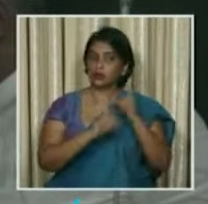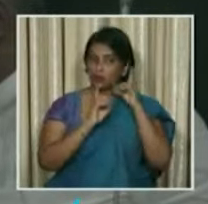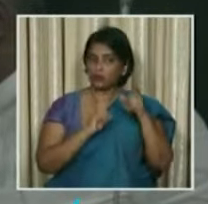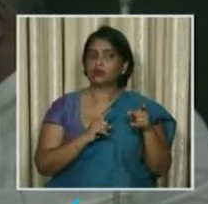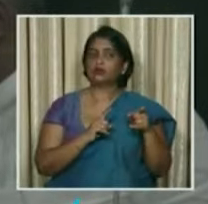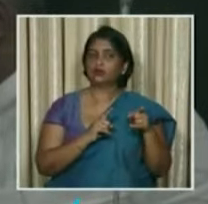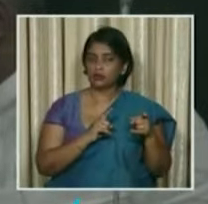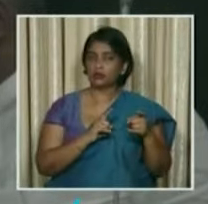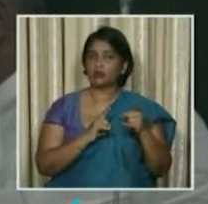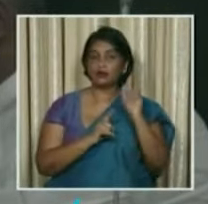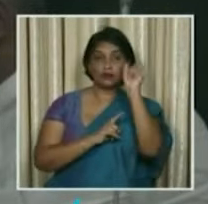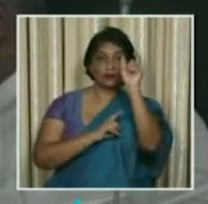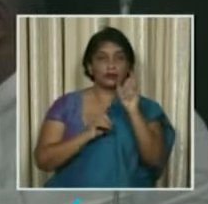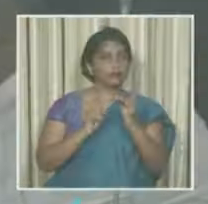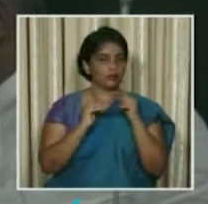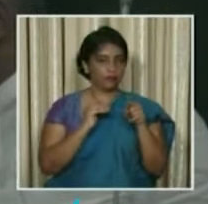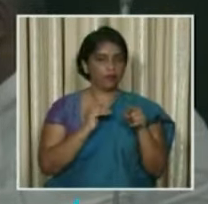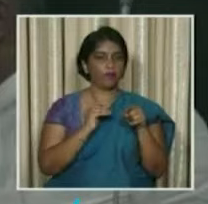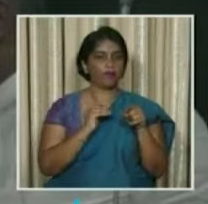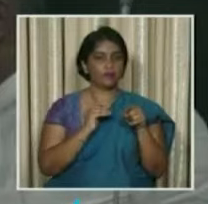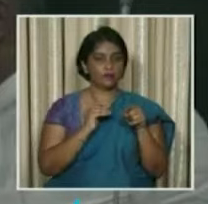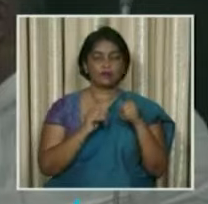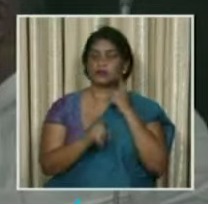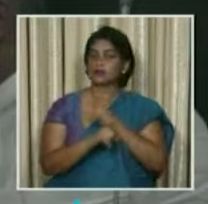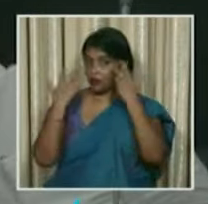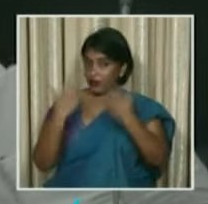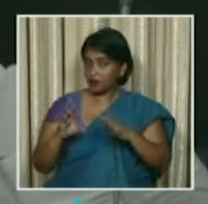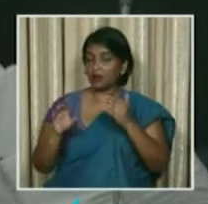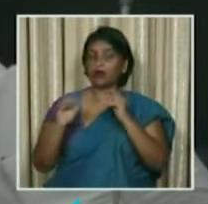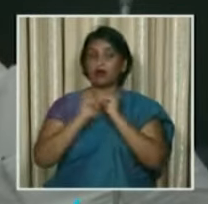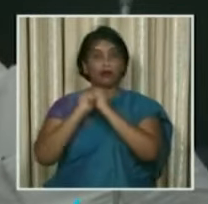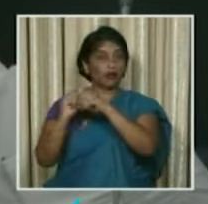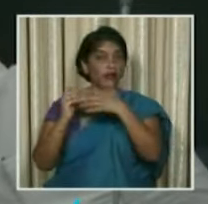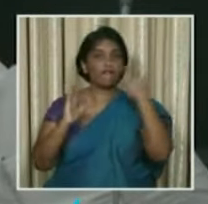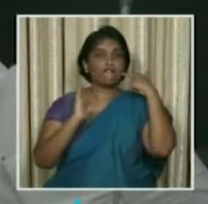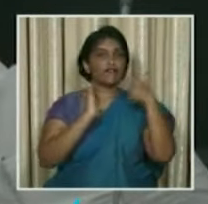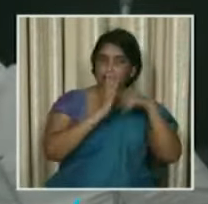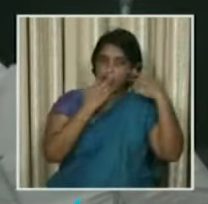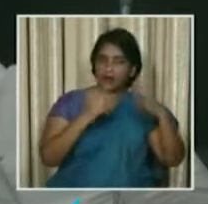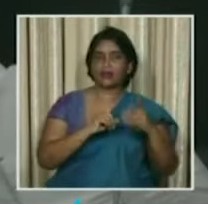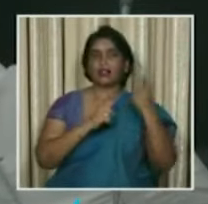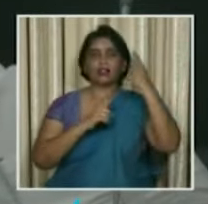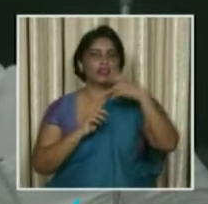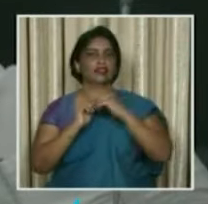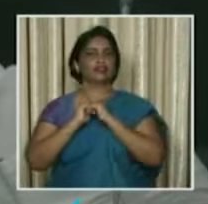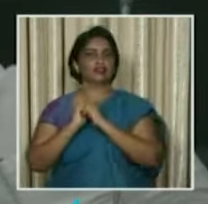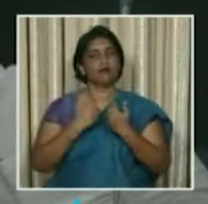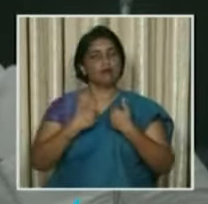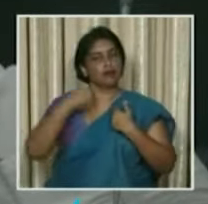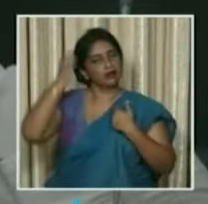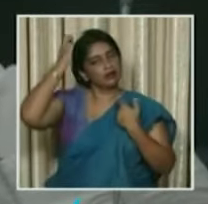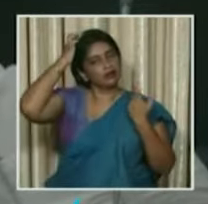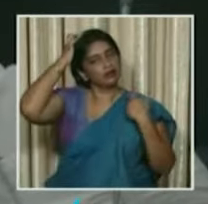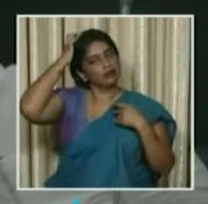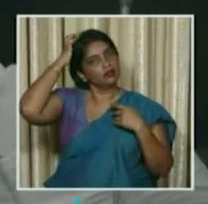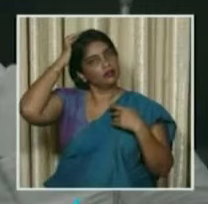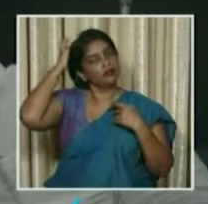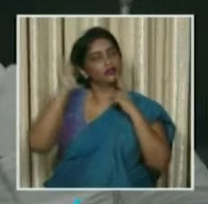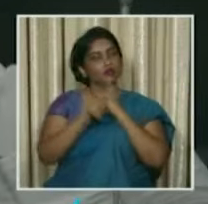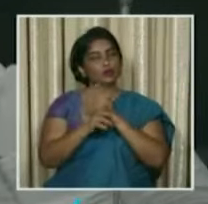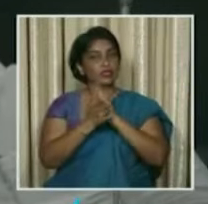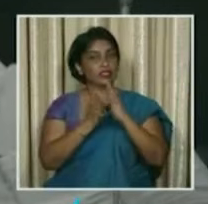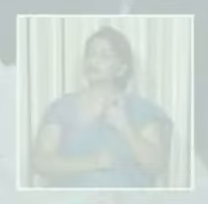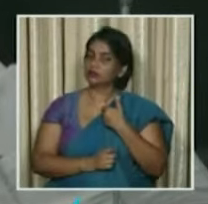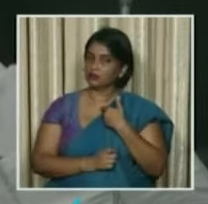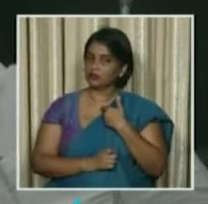අනුව විෂය වර්ගයේ ගැළපීම අනුව ගුරුරුන් හැටපත් වීමදී විභාගයේ තියෙන ඉවර තමයි බඳවා ගන්න. ඒ පාර මම කරපු දේ ගුරු සේවා ව්‍යවස්ථා අනුව